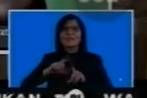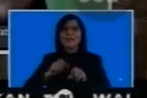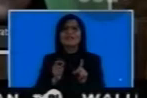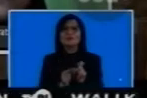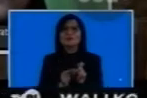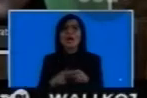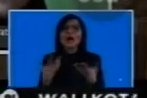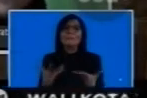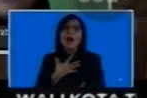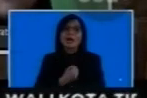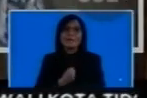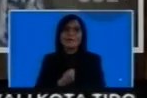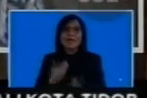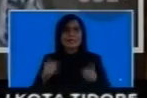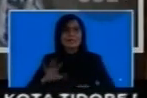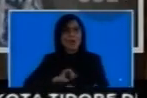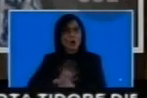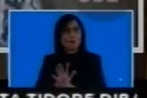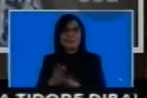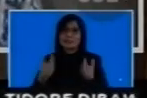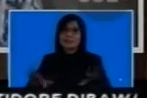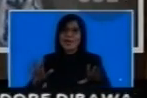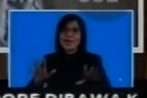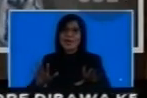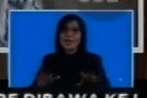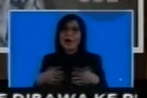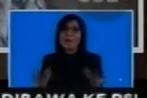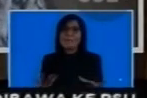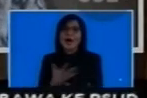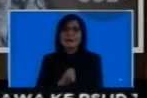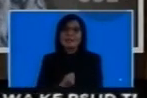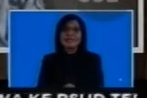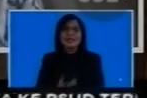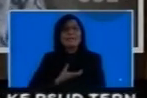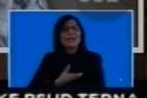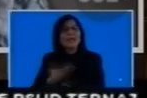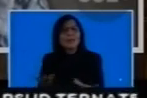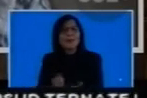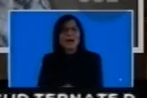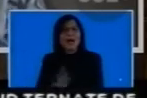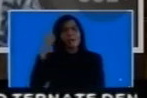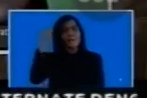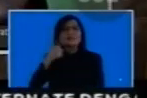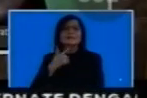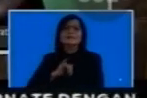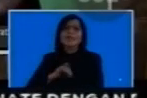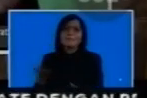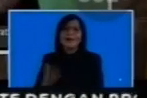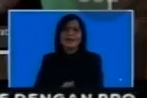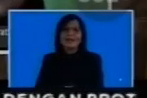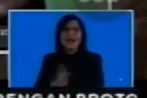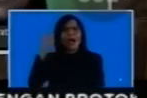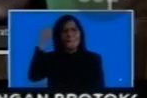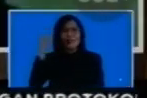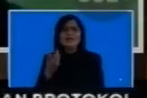harapannya setelah COVID-19 ini sudah berakhir? Kepengennya seperti apa? Belajar itu seperti apa? Ya, belajarnya